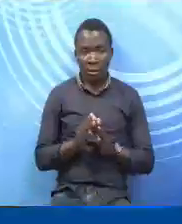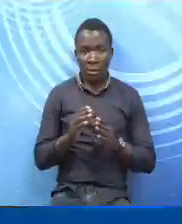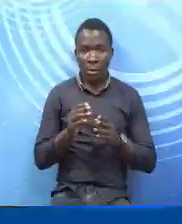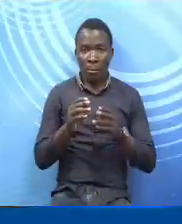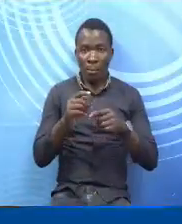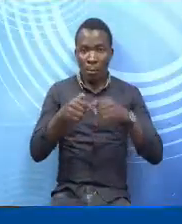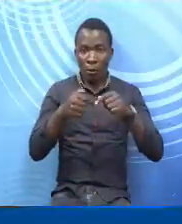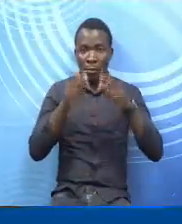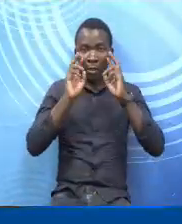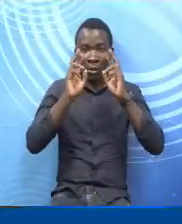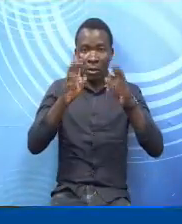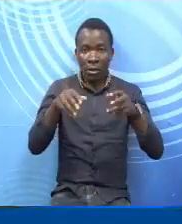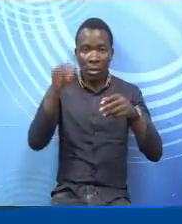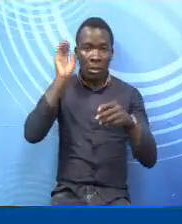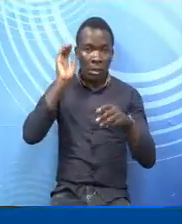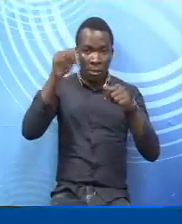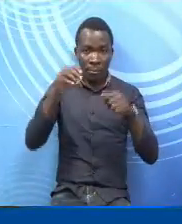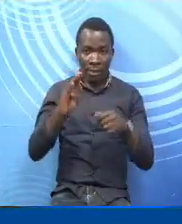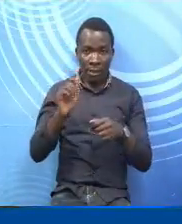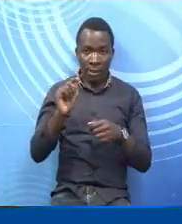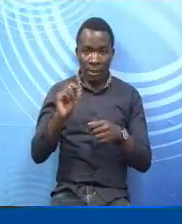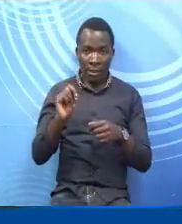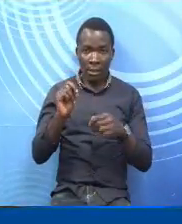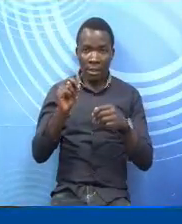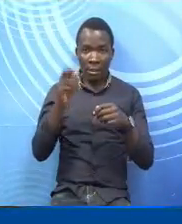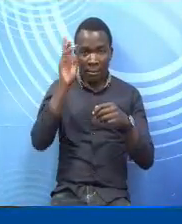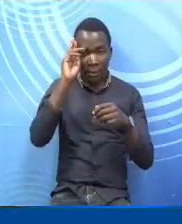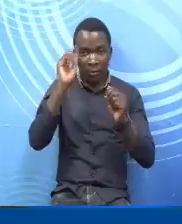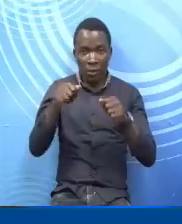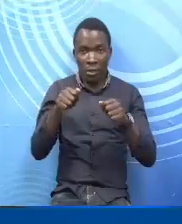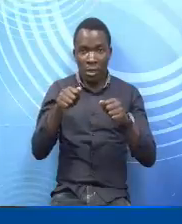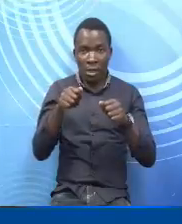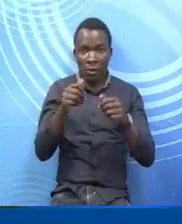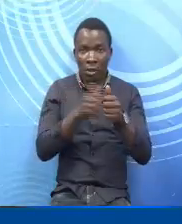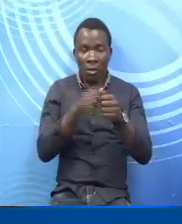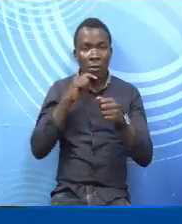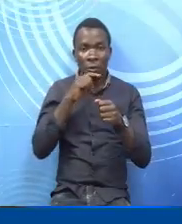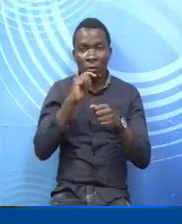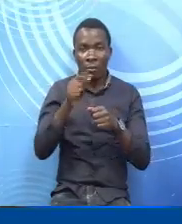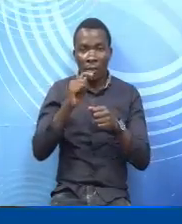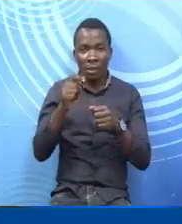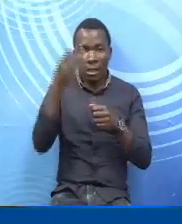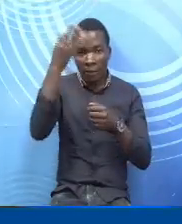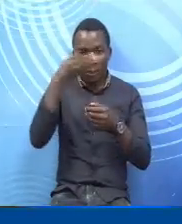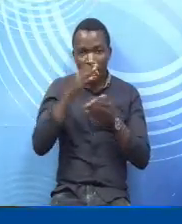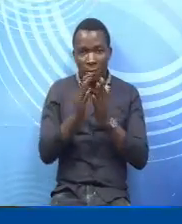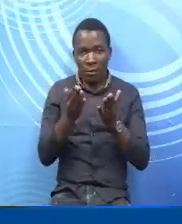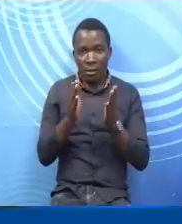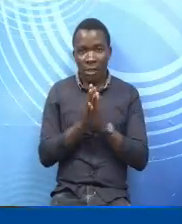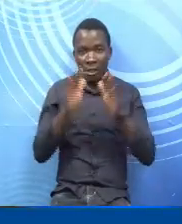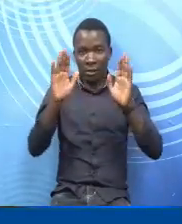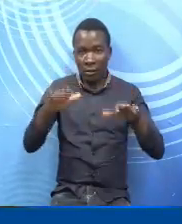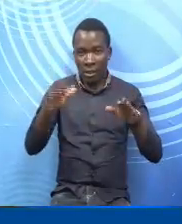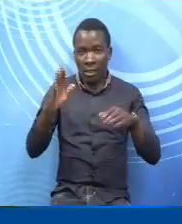Mukomeje gukurikira amakuru hano kuri BTN bibutsa ko mushobora no kuyakurikira ku mbuga nkoranyambaga zacu arizo kuri Facebook na Twitter ni BTN TV